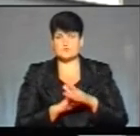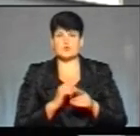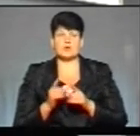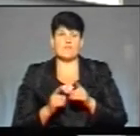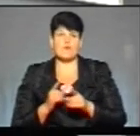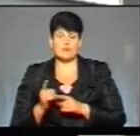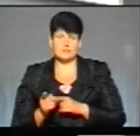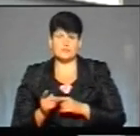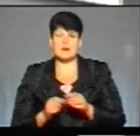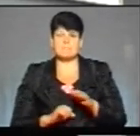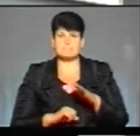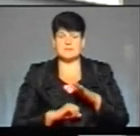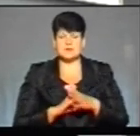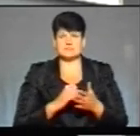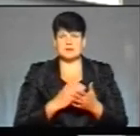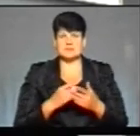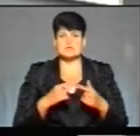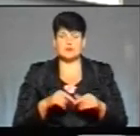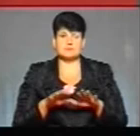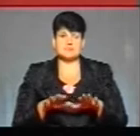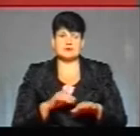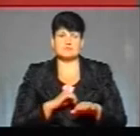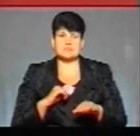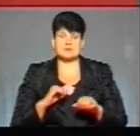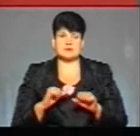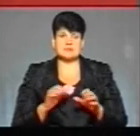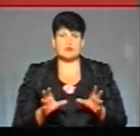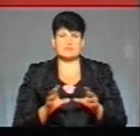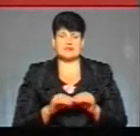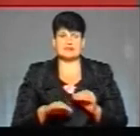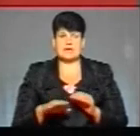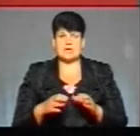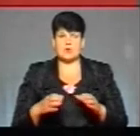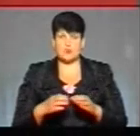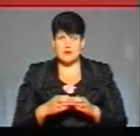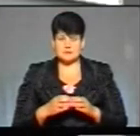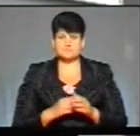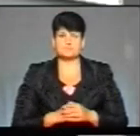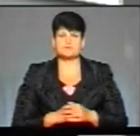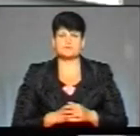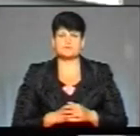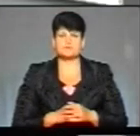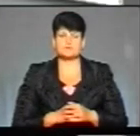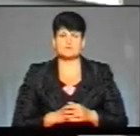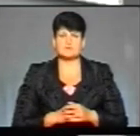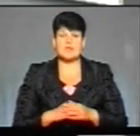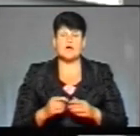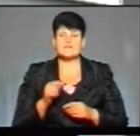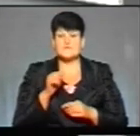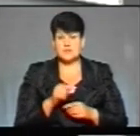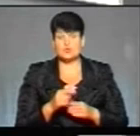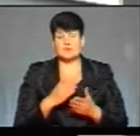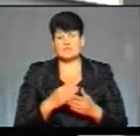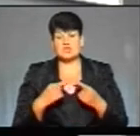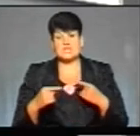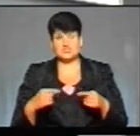базовою є це органи місцевого самоврядування, тобто нижчого рівня, тобто це об'єднані територіальні громади. Тому, ну а від того вже далі походять інші ризики,